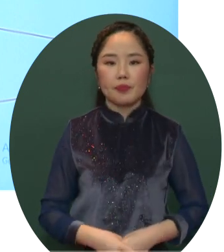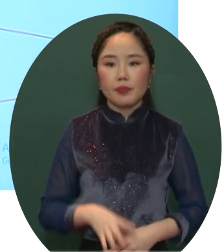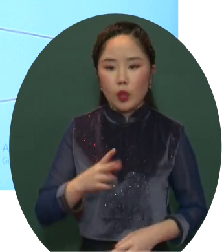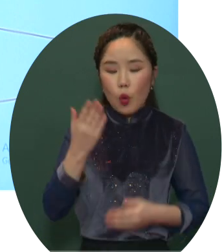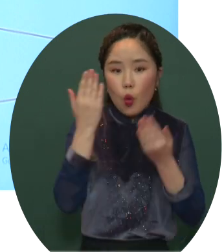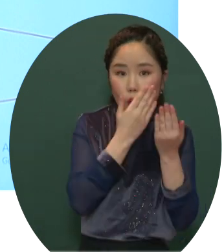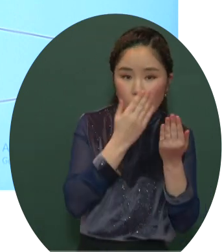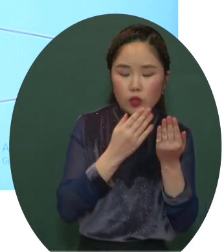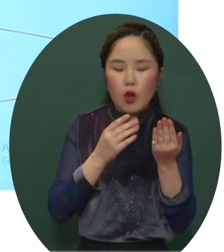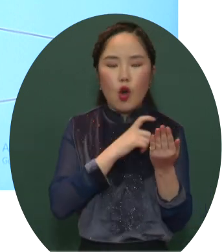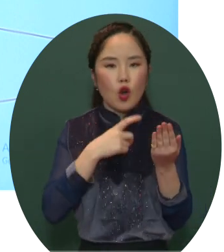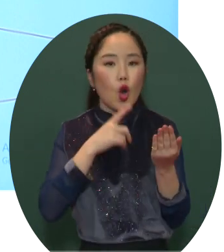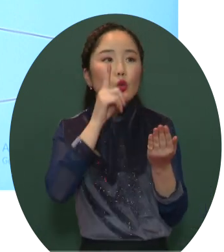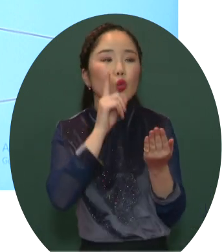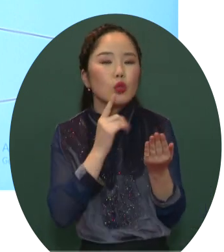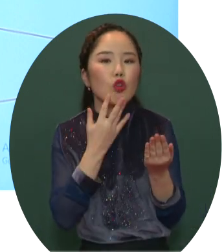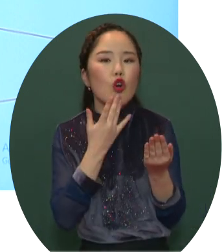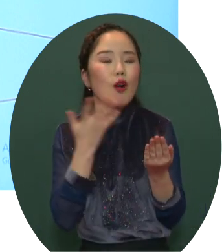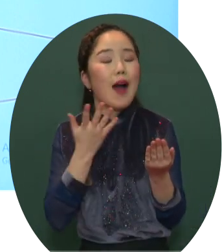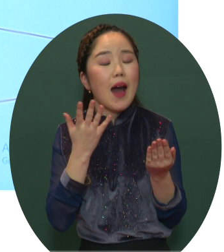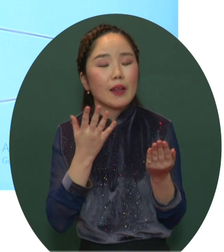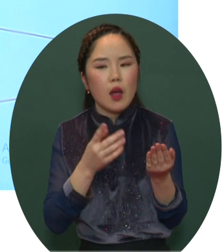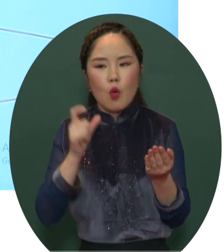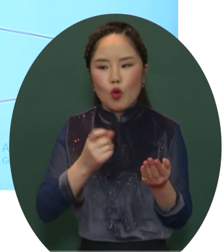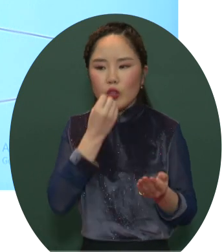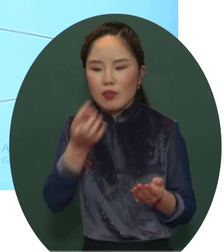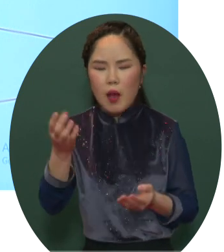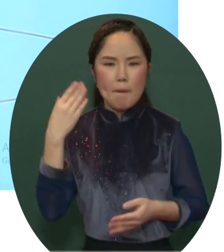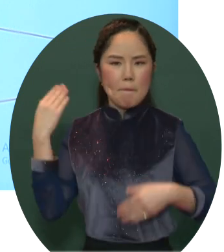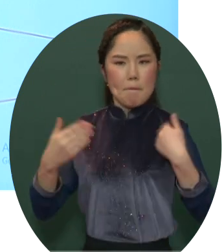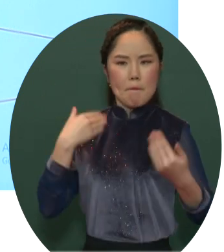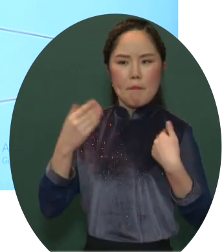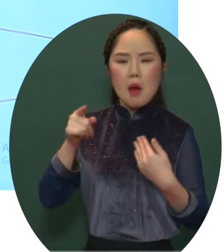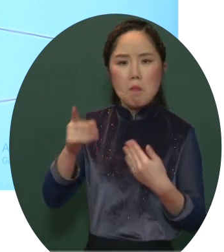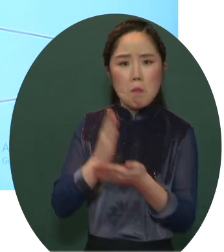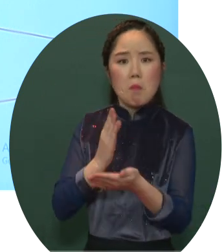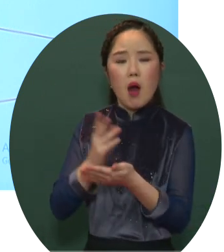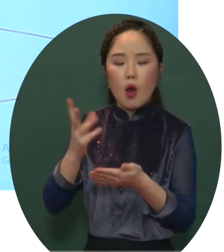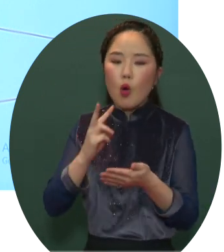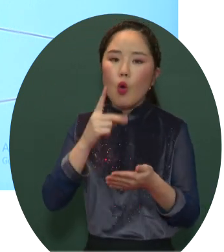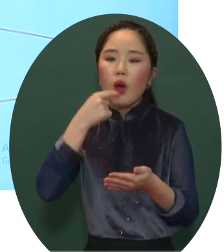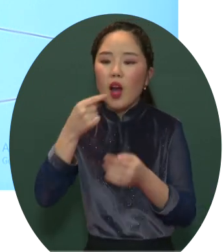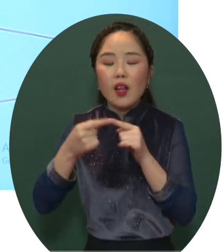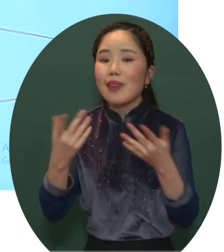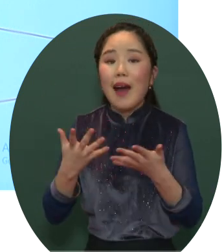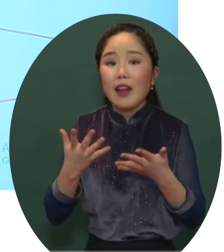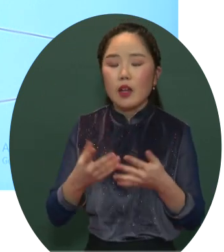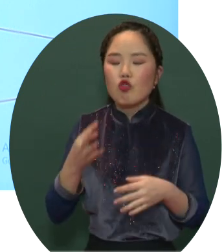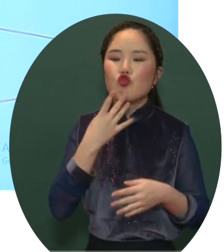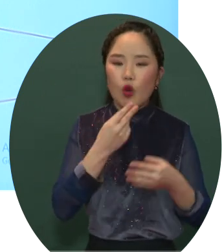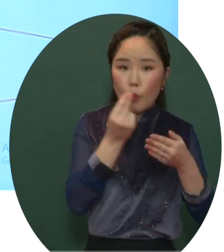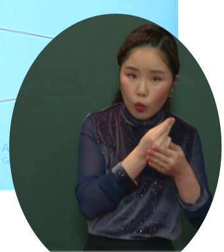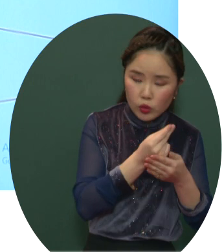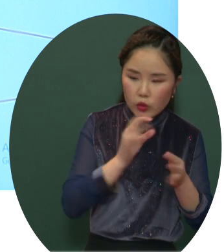Уншаад өөрийн дуртай өнгөөрөө хүнийг баярлуулдаг үгүүг бодараа. Мөн өөрийн дуртай өөр нэг